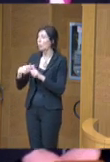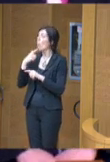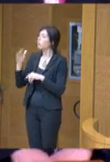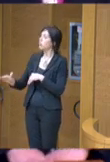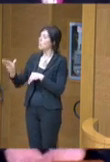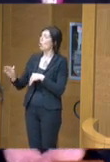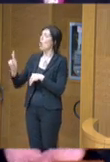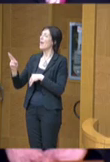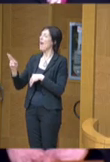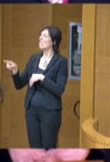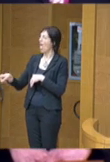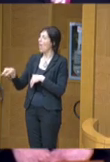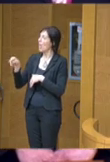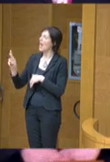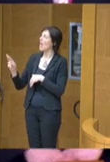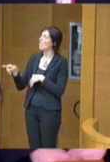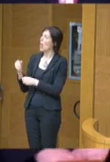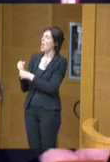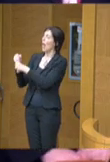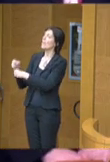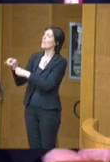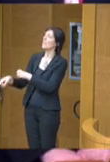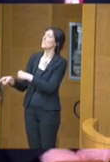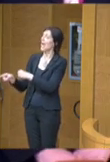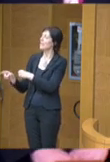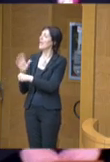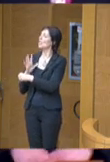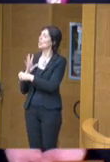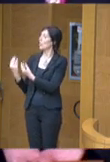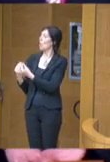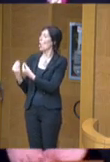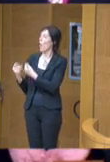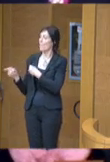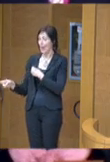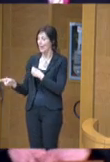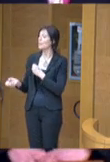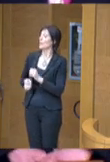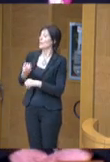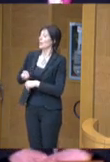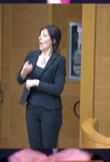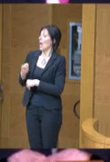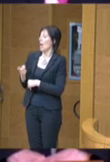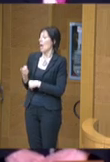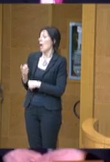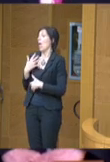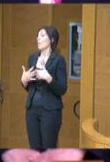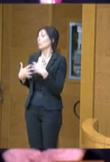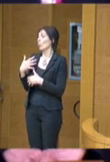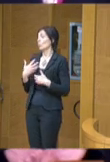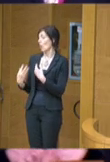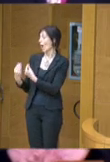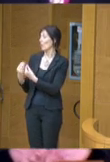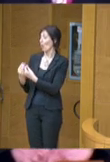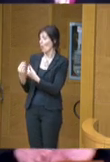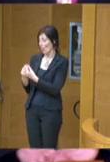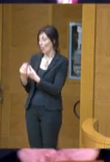Raffaele, che è qui in rappresentanza della risorsa compagni ed esprimerà le emozioni che appunto i compagni